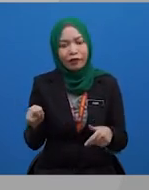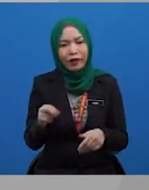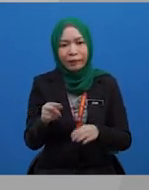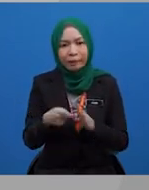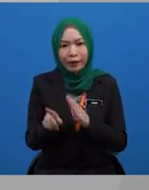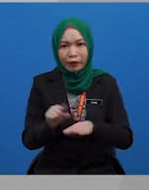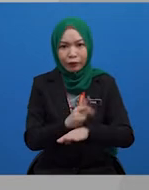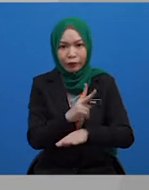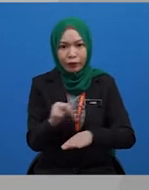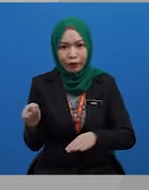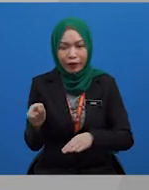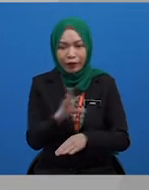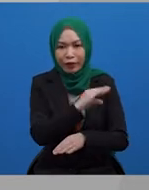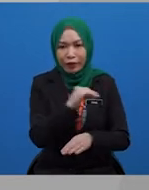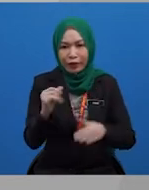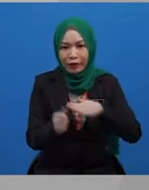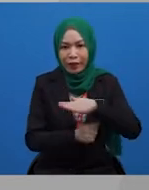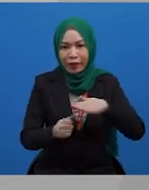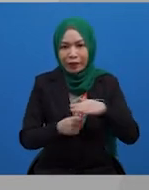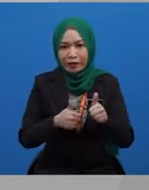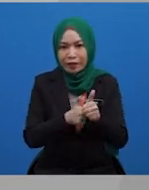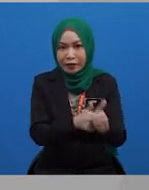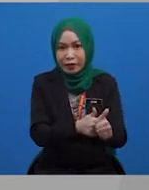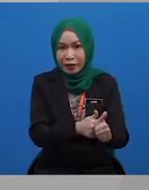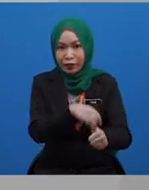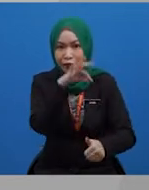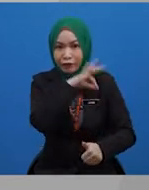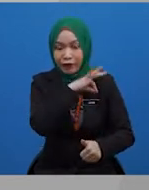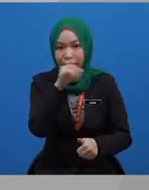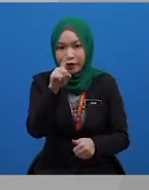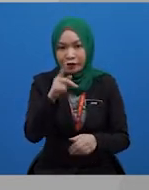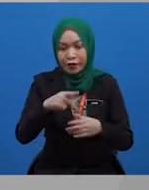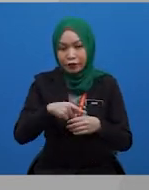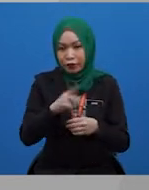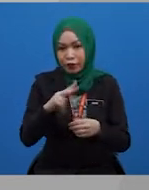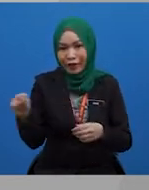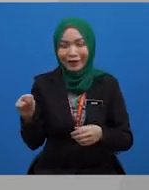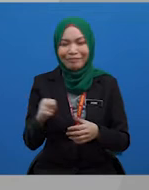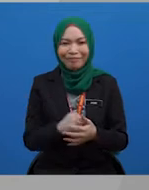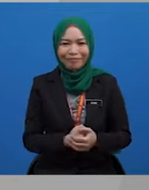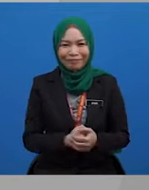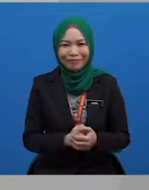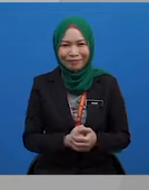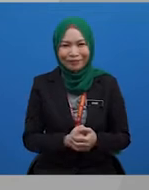ataupun menulis asas segmentasi mengikut manfaat sesuatu produk.